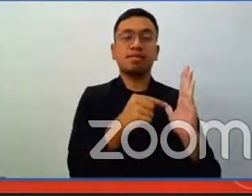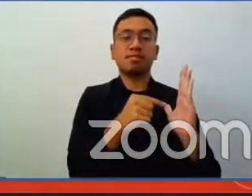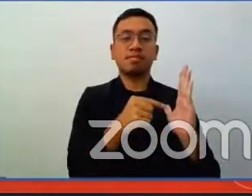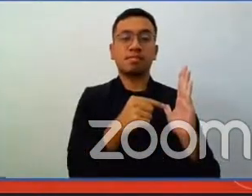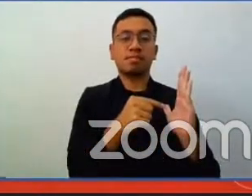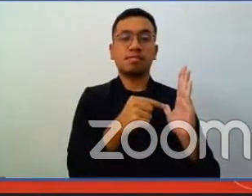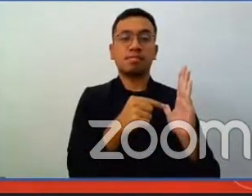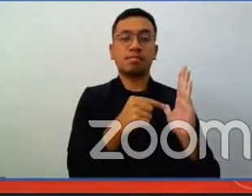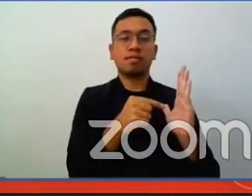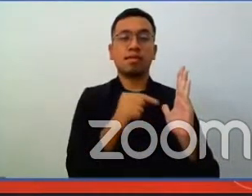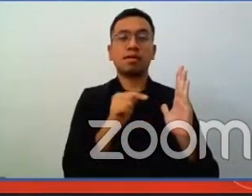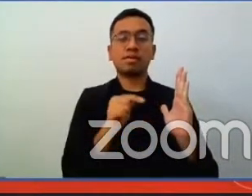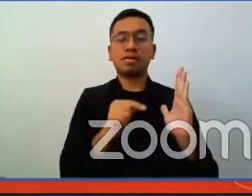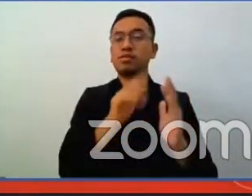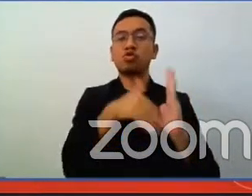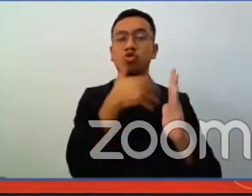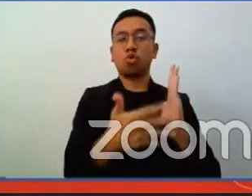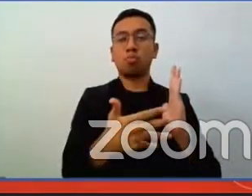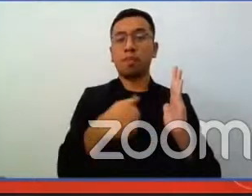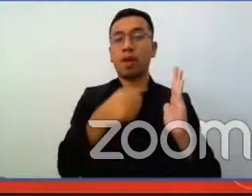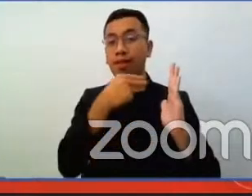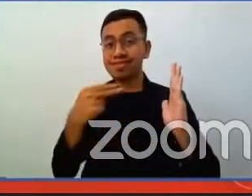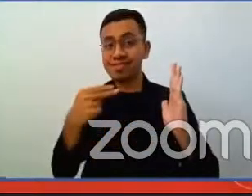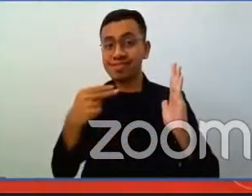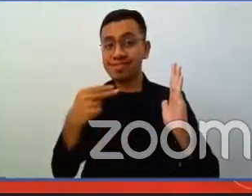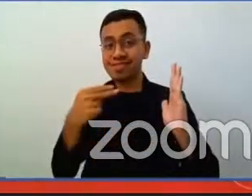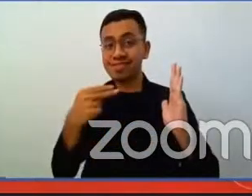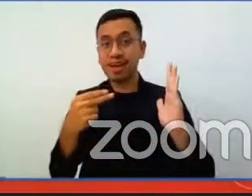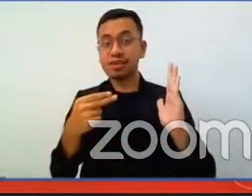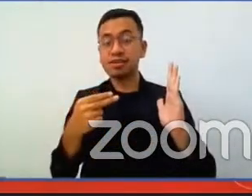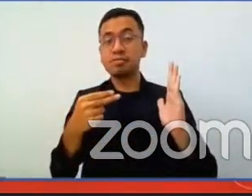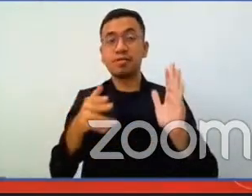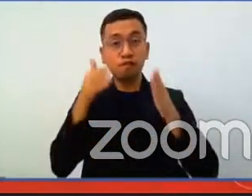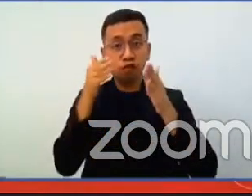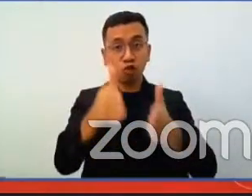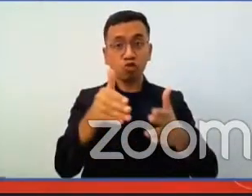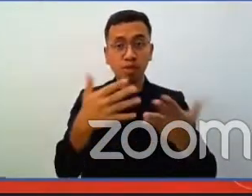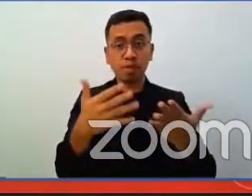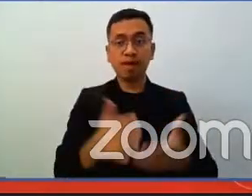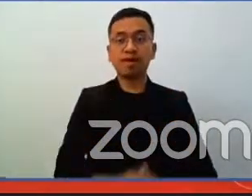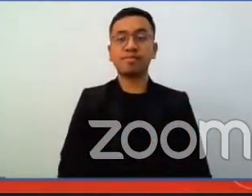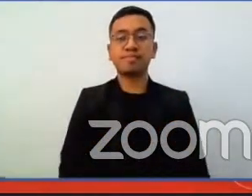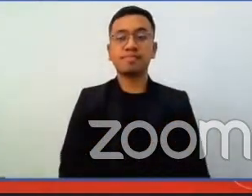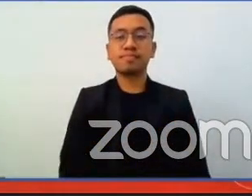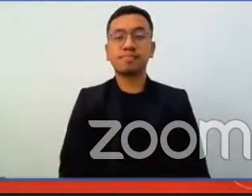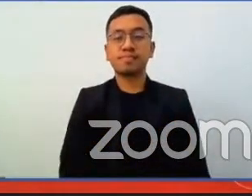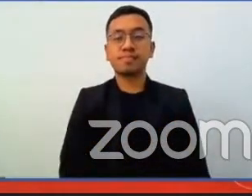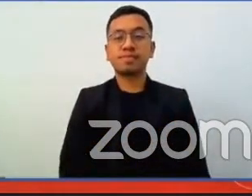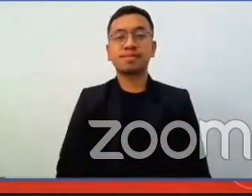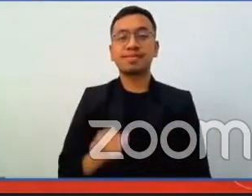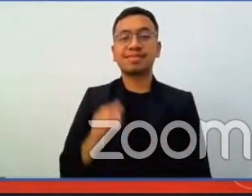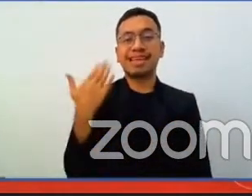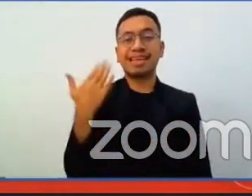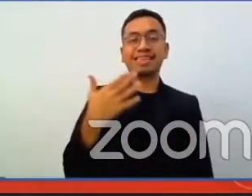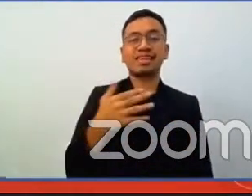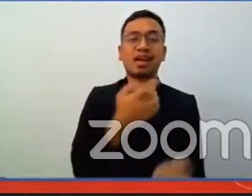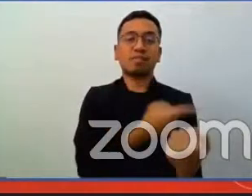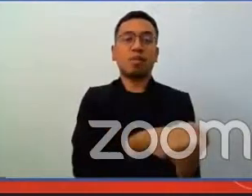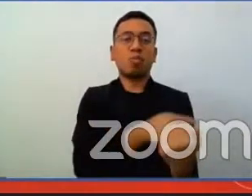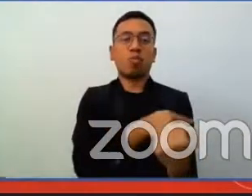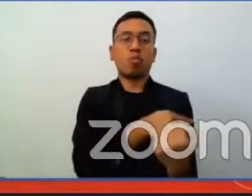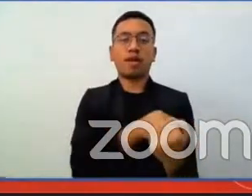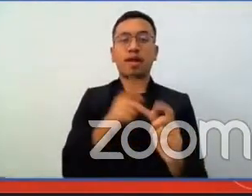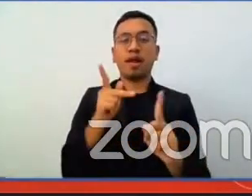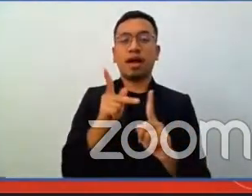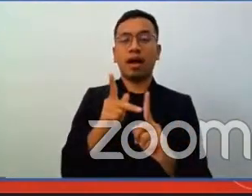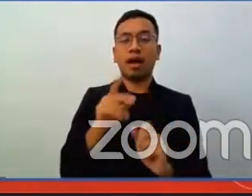sebagian besar kurikulum kita itu diarahkan pada kompetensi seperti yang saya sebutkan tadi adalah